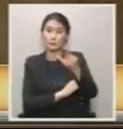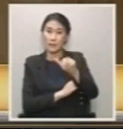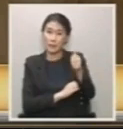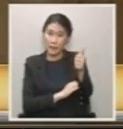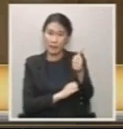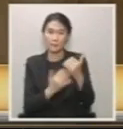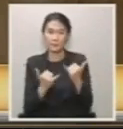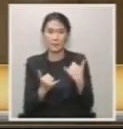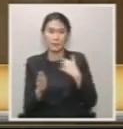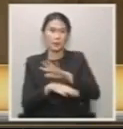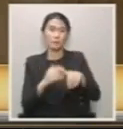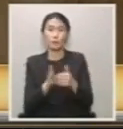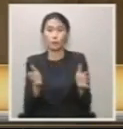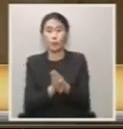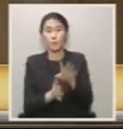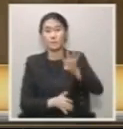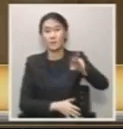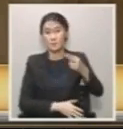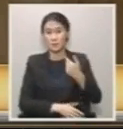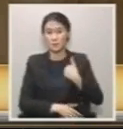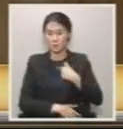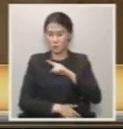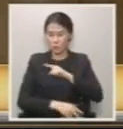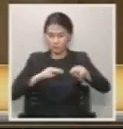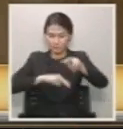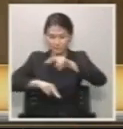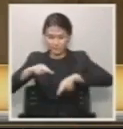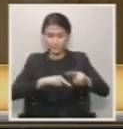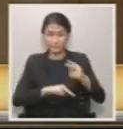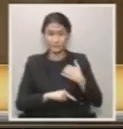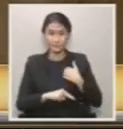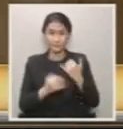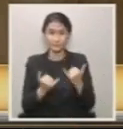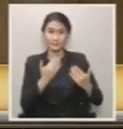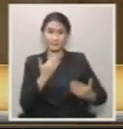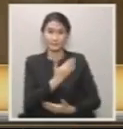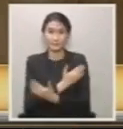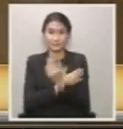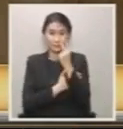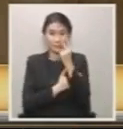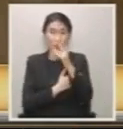มไปแล้วเนี่ย 40,000 กว่าแห่งที่พยายามดูแลอยู่แต่ผมก็ขอโอกาสท่านว่าวันไ